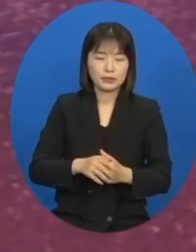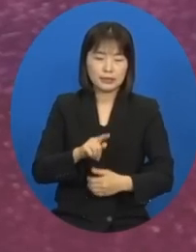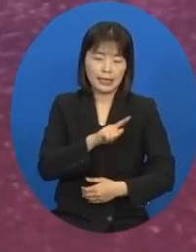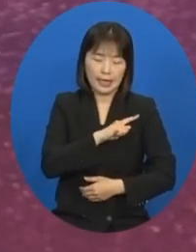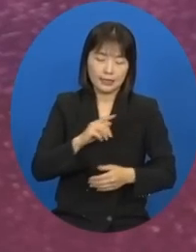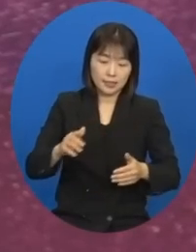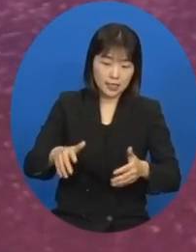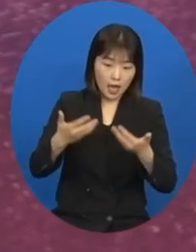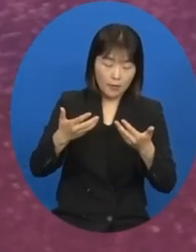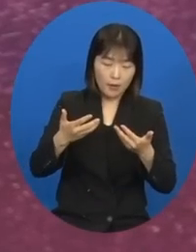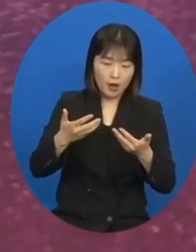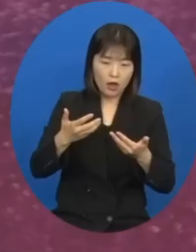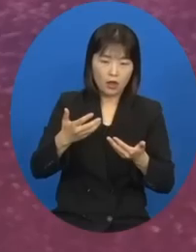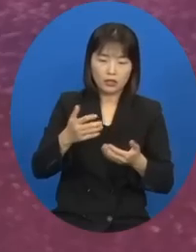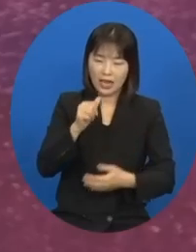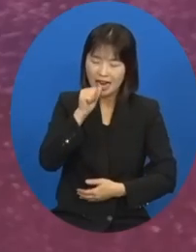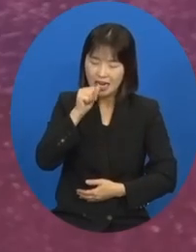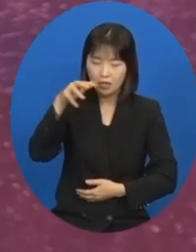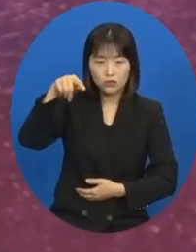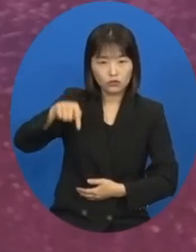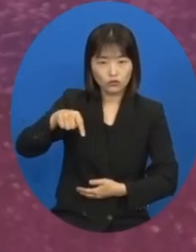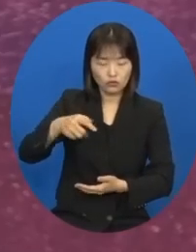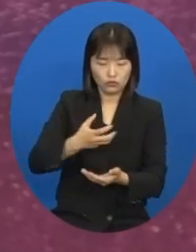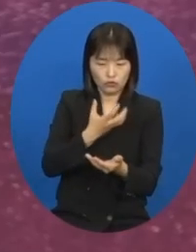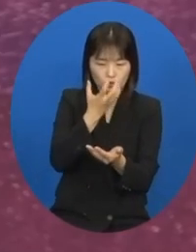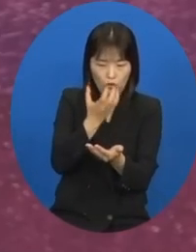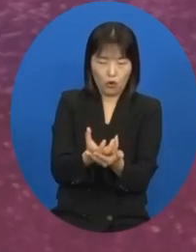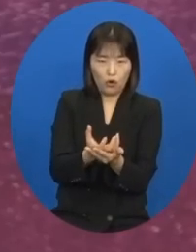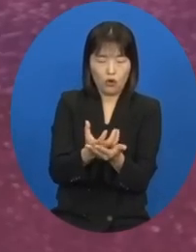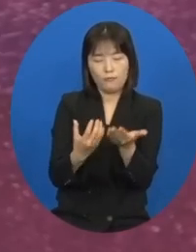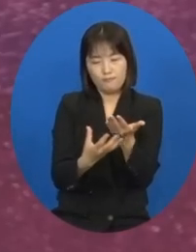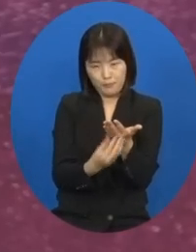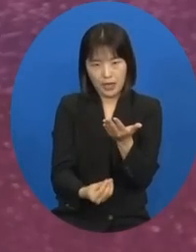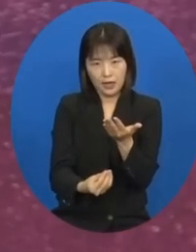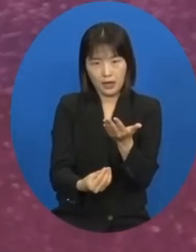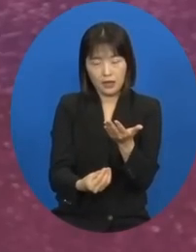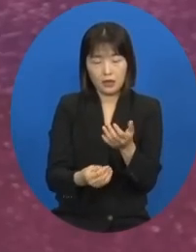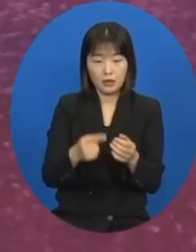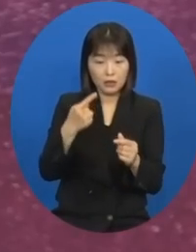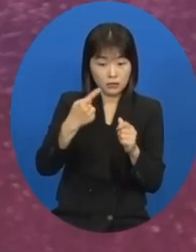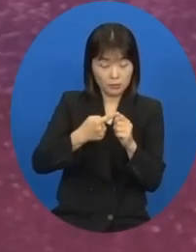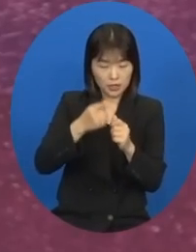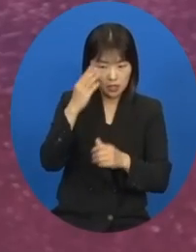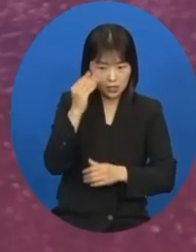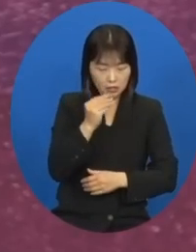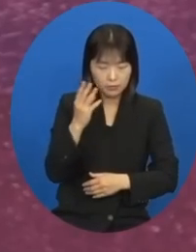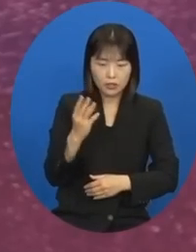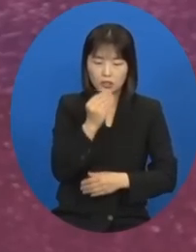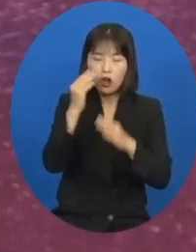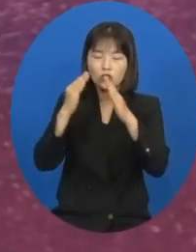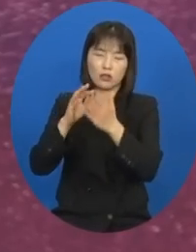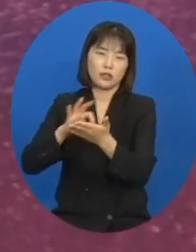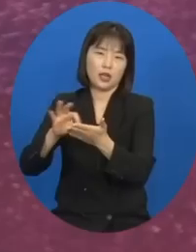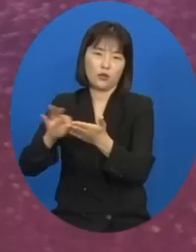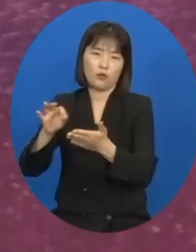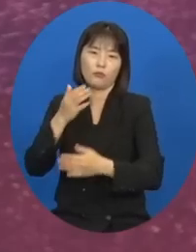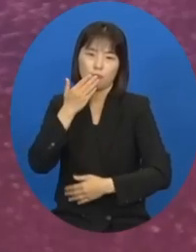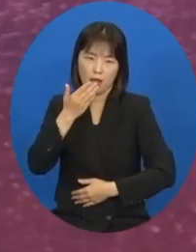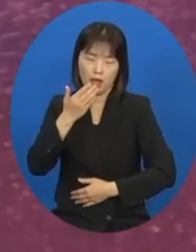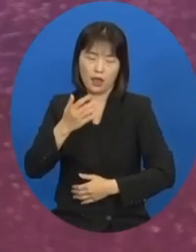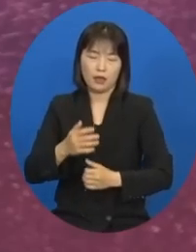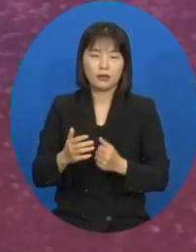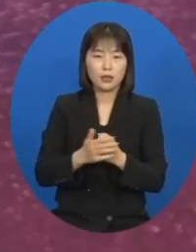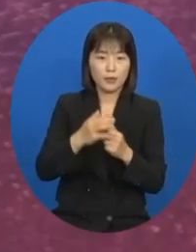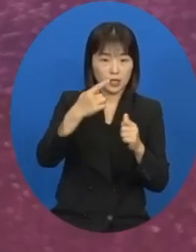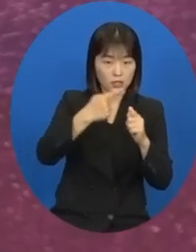가벼운 무게 주로 짜는 거예요 그럼 첫 번째 짠 기름은 성전에서 사용하는 기름입니다 그래서 첫 번째